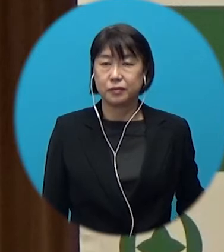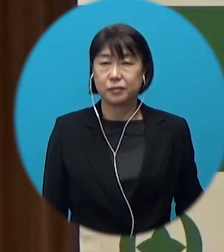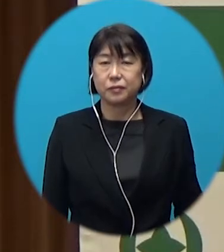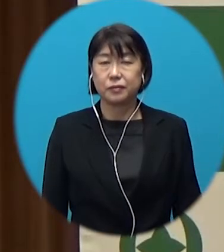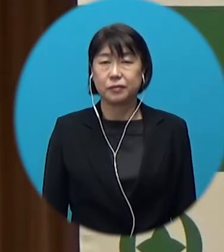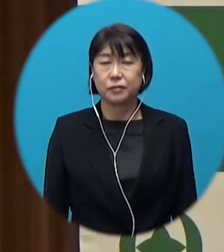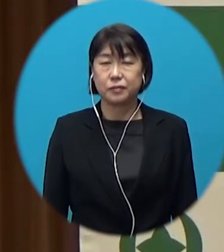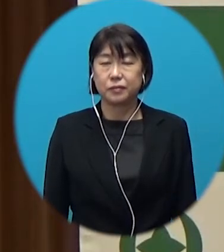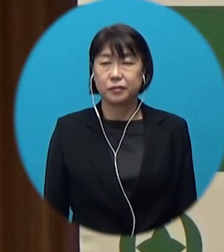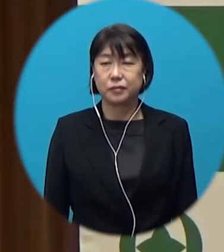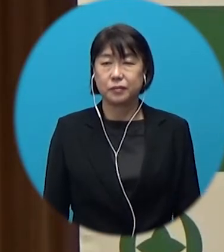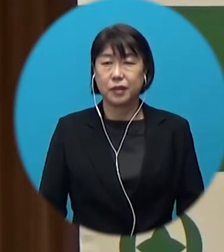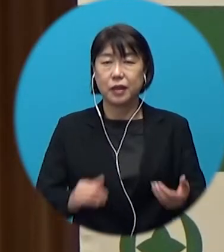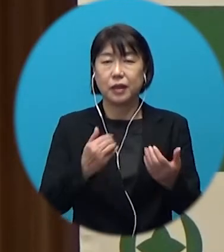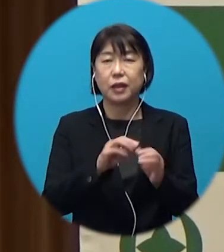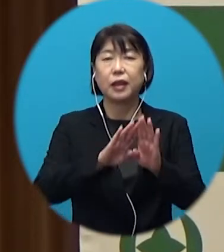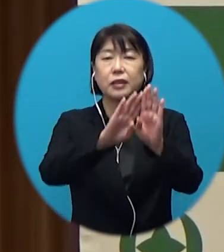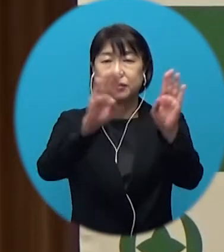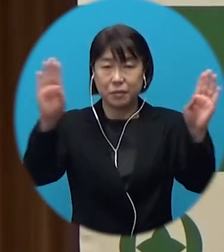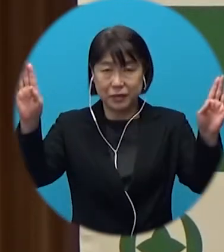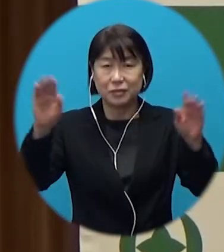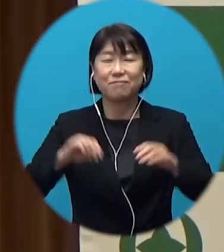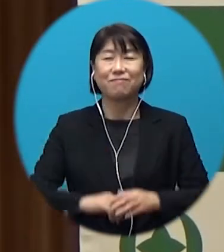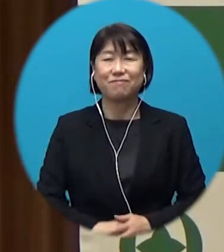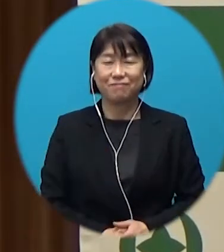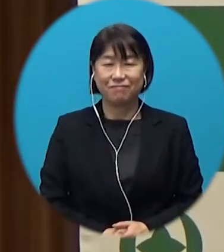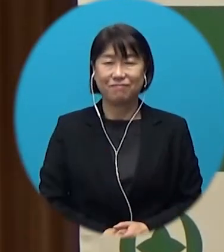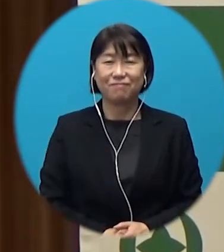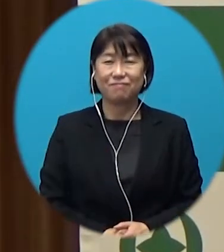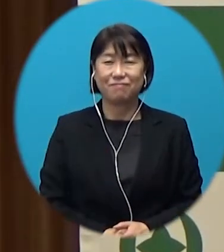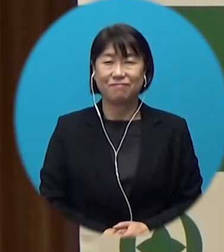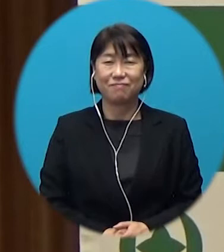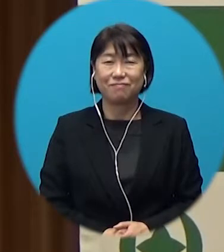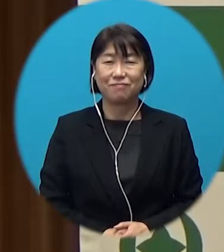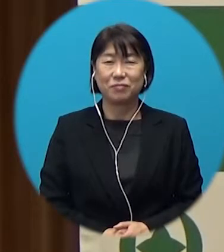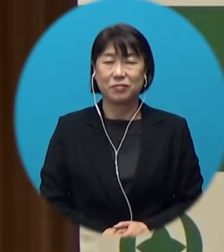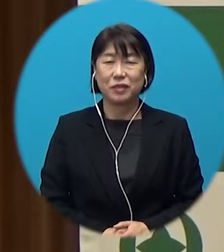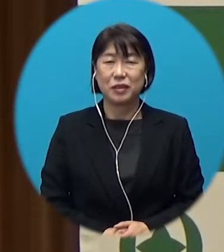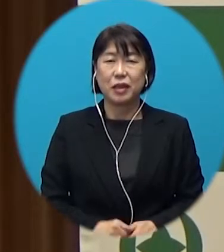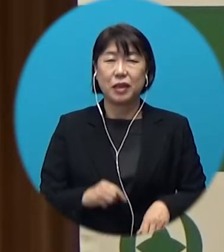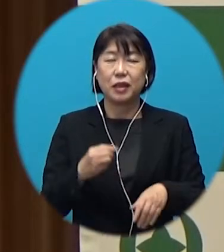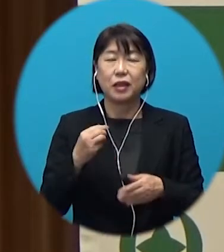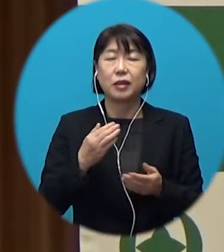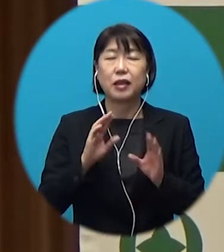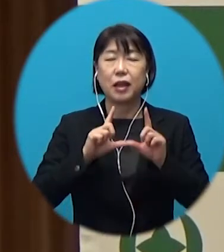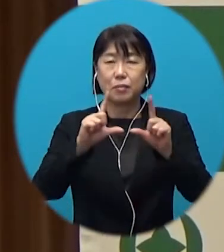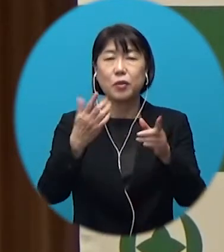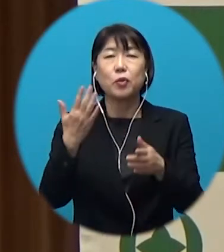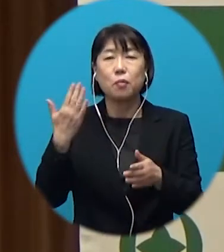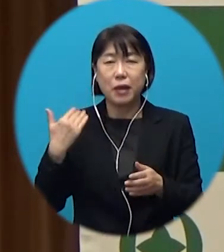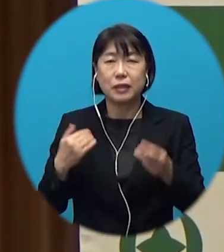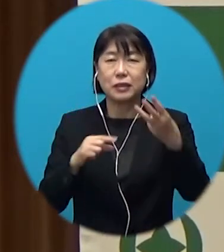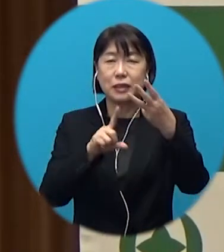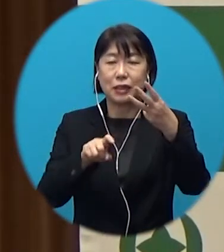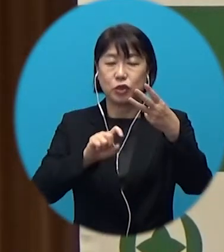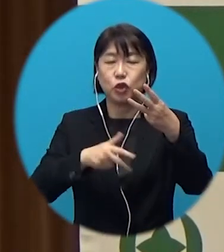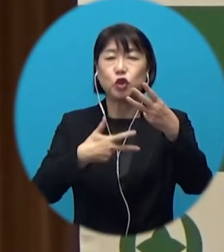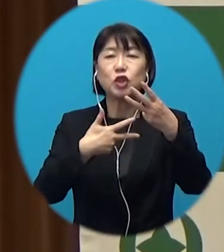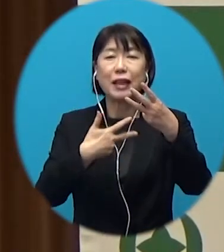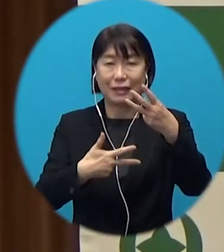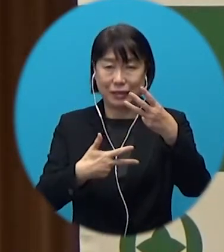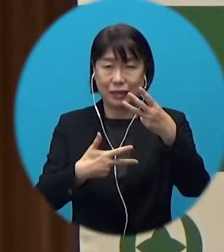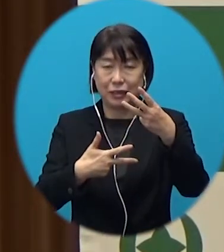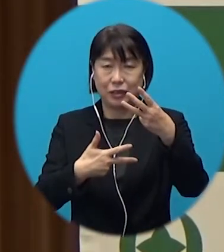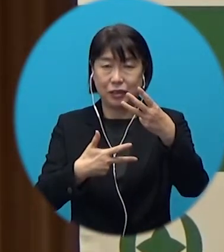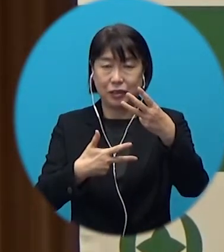それでは定例会見を始めさせていただきたいと思います。会見事項の前にですね、3月17日に私